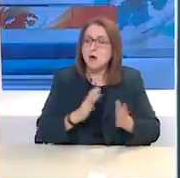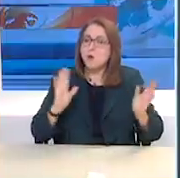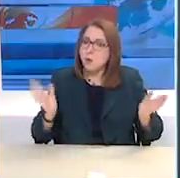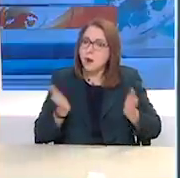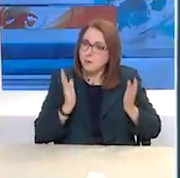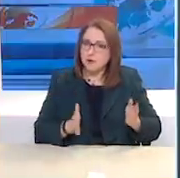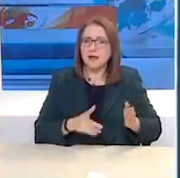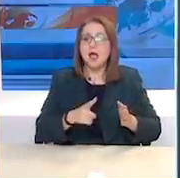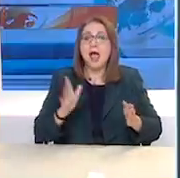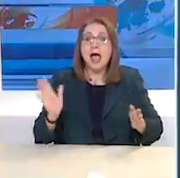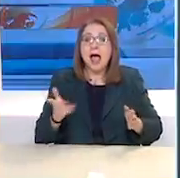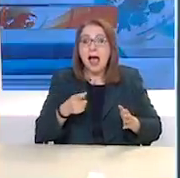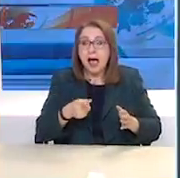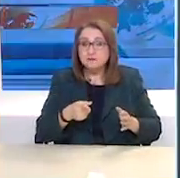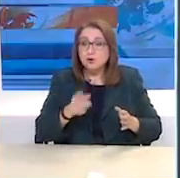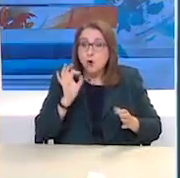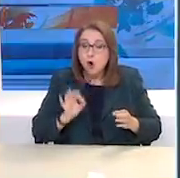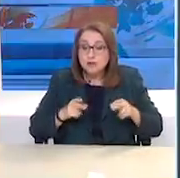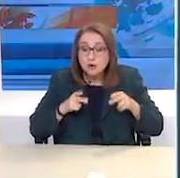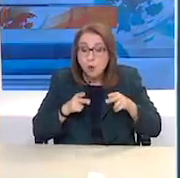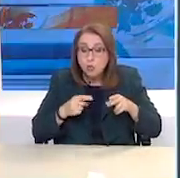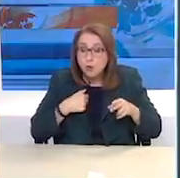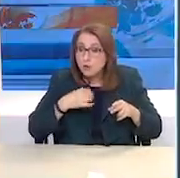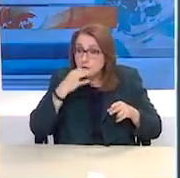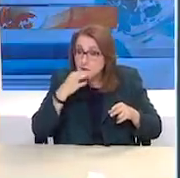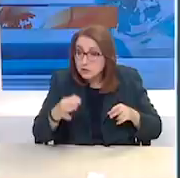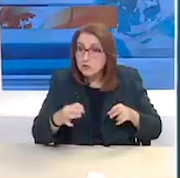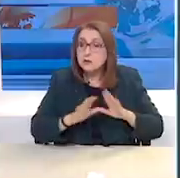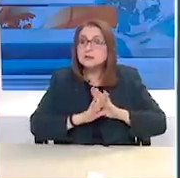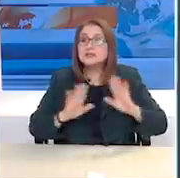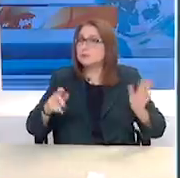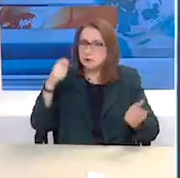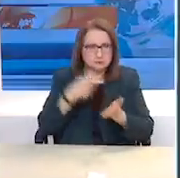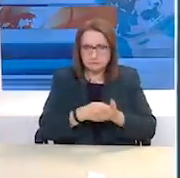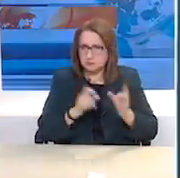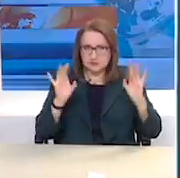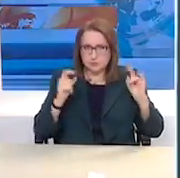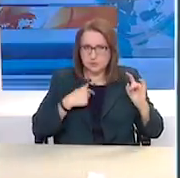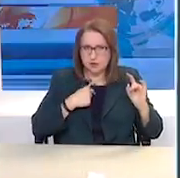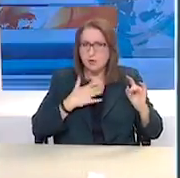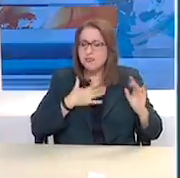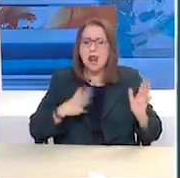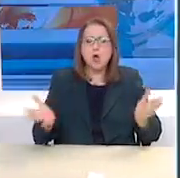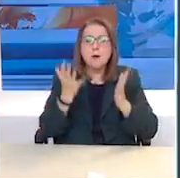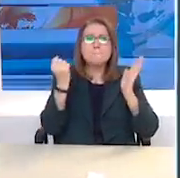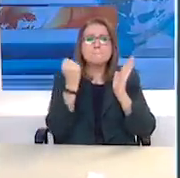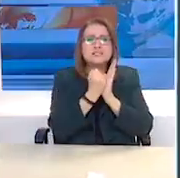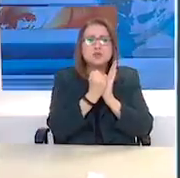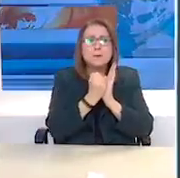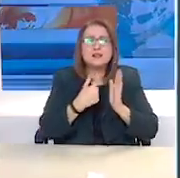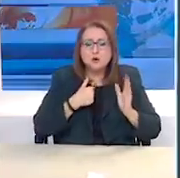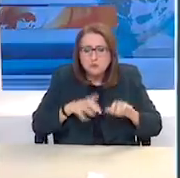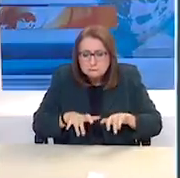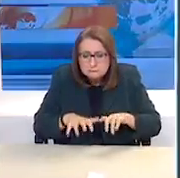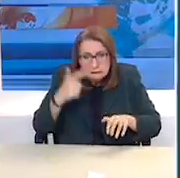πιστοποιητικών θα πραγματοποιείται στη διεύθυνση που θα δηλώνουν οι πολίτες χωρίς την παραμικρή χρέωση. Επιπλέον, για επίγοντα αιτήματα που απαιτούν